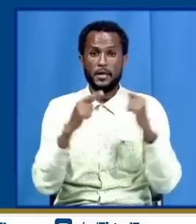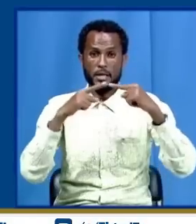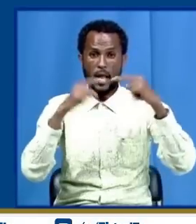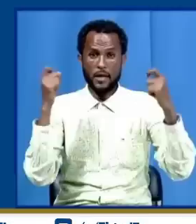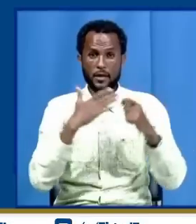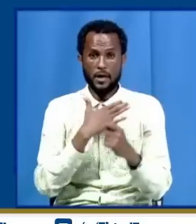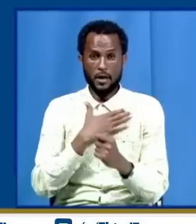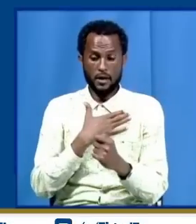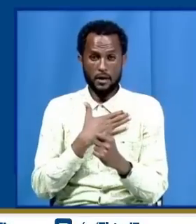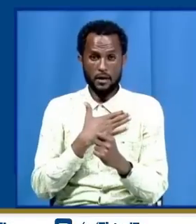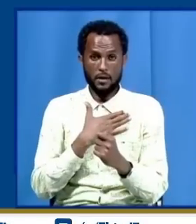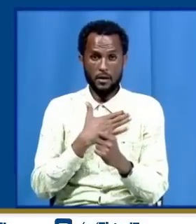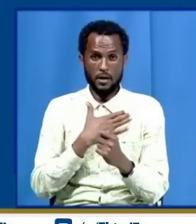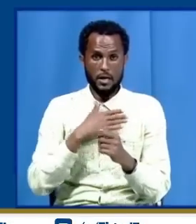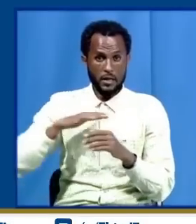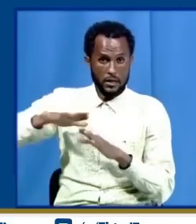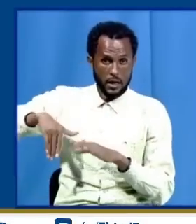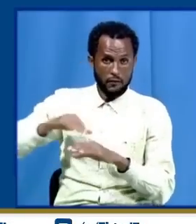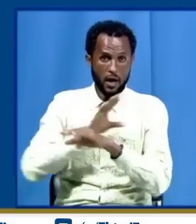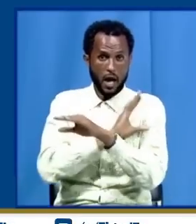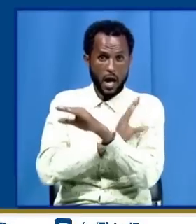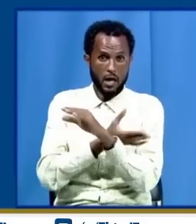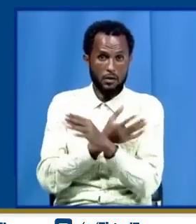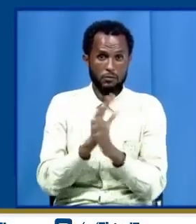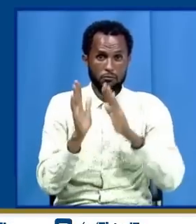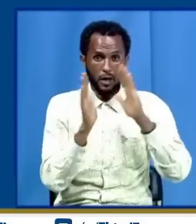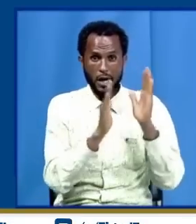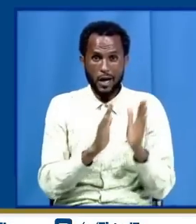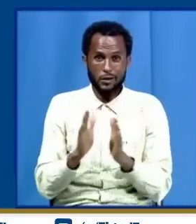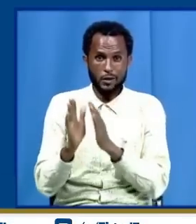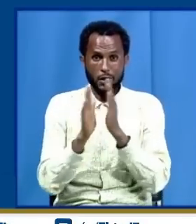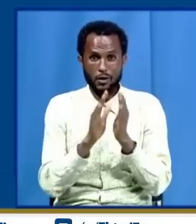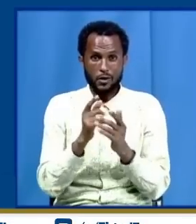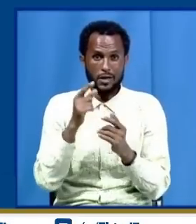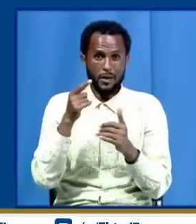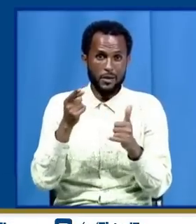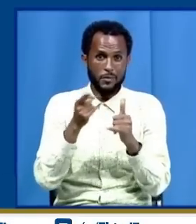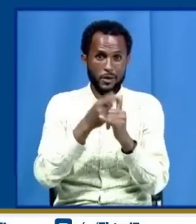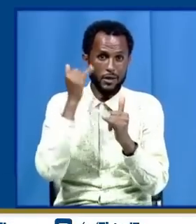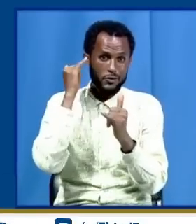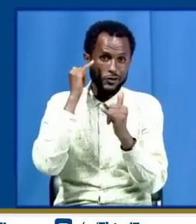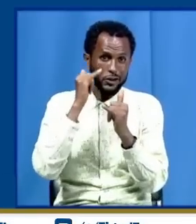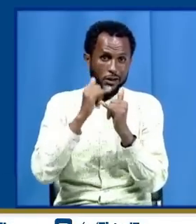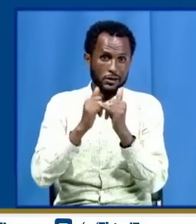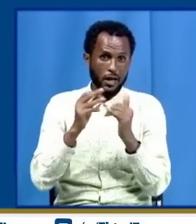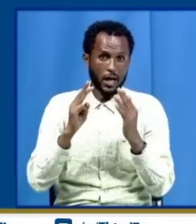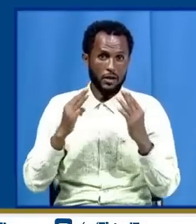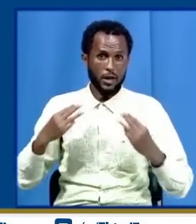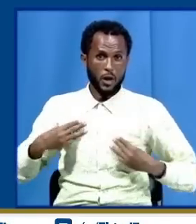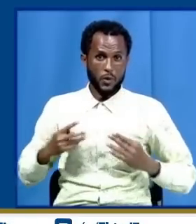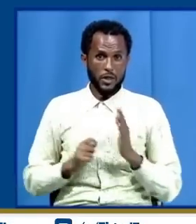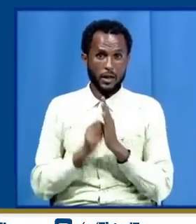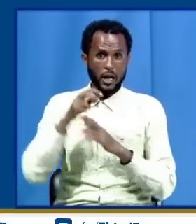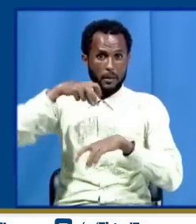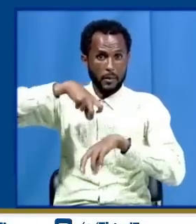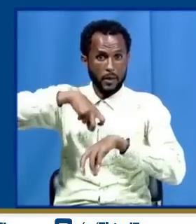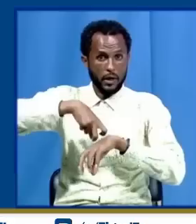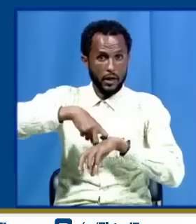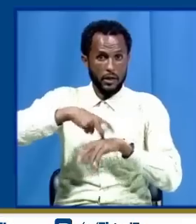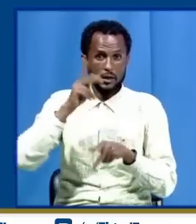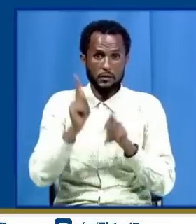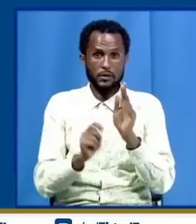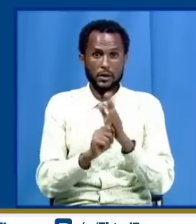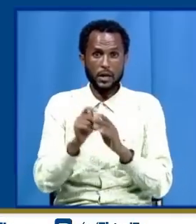ጸላእትና ዝተረፈ ሓይሎም ኣዋዲዶም ንሓንሳብን ንሓዋሩን ሰራዊት ትግራይ ንምብርካኽን ህዝቢ